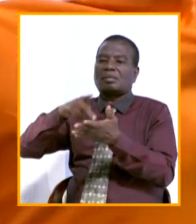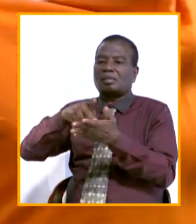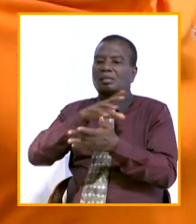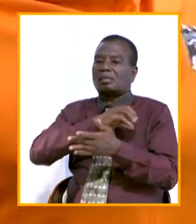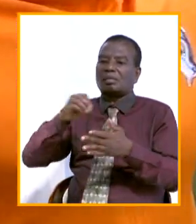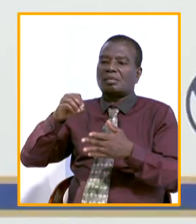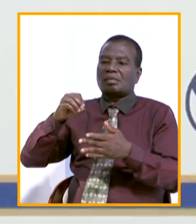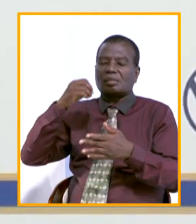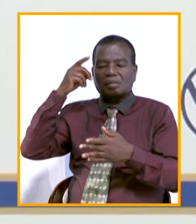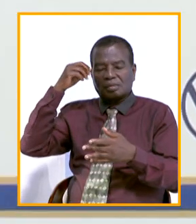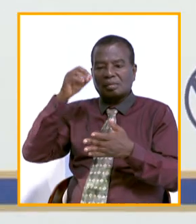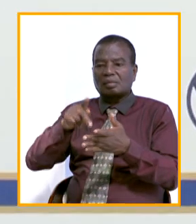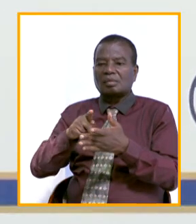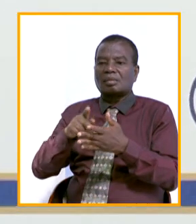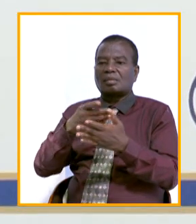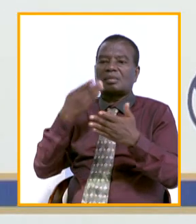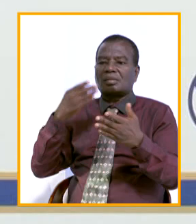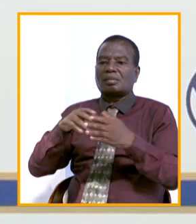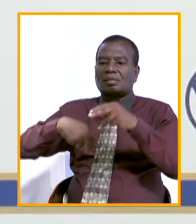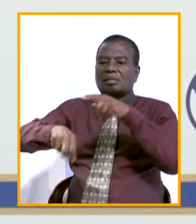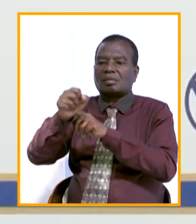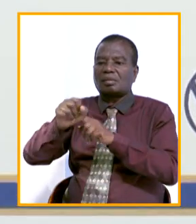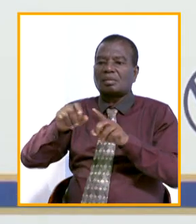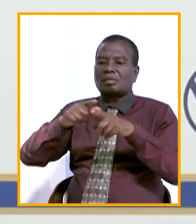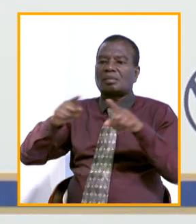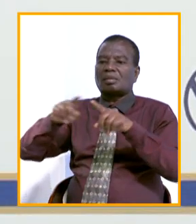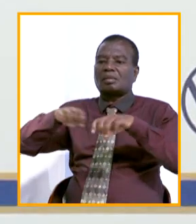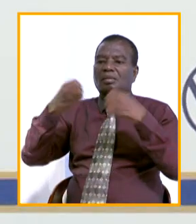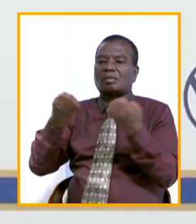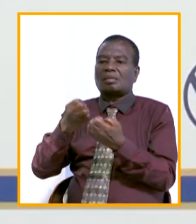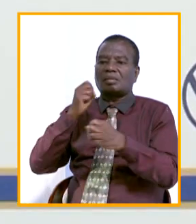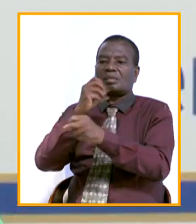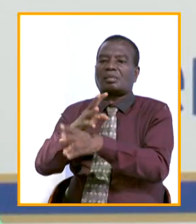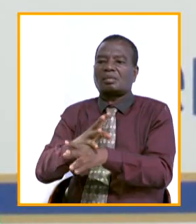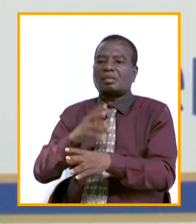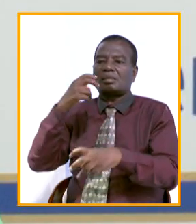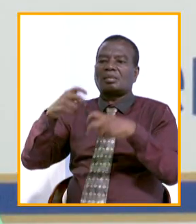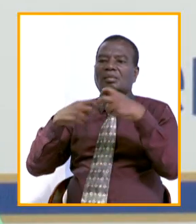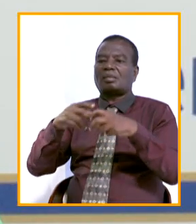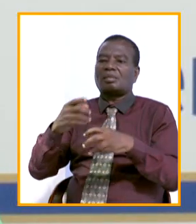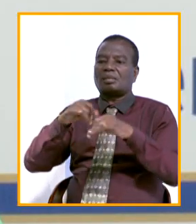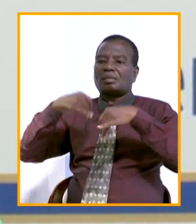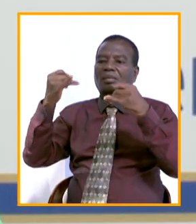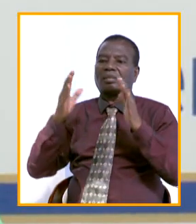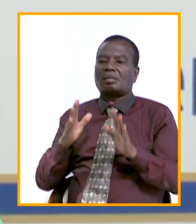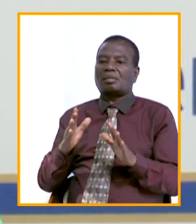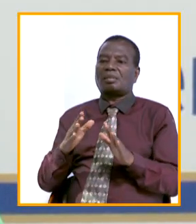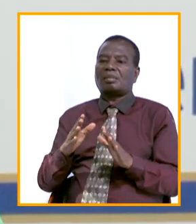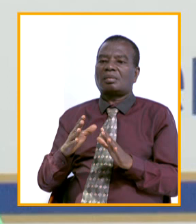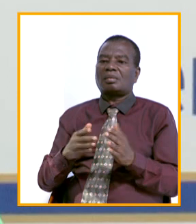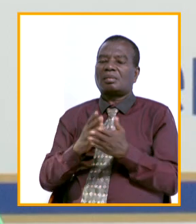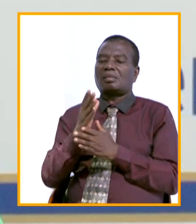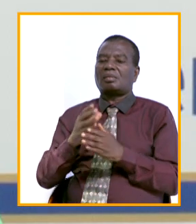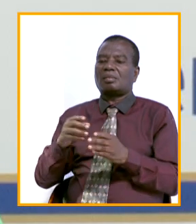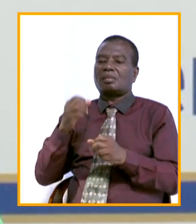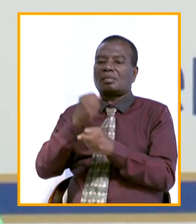la traditionnelle conférence de presse d'avant-match, les différentes équipes se sont prêtées aux questions des journalistes. Bien que la